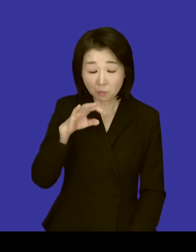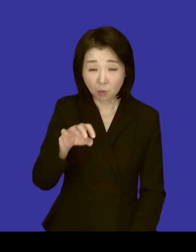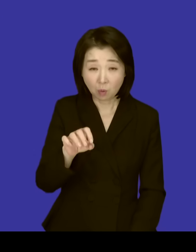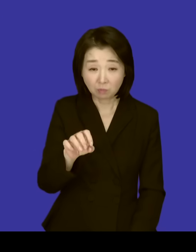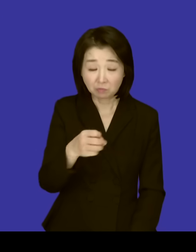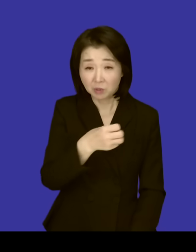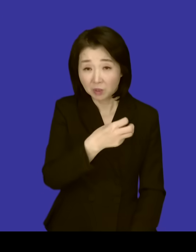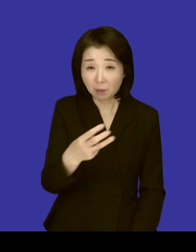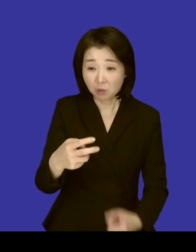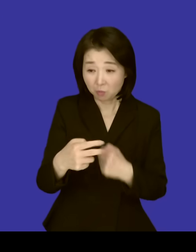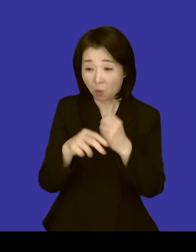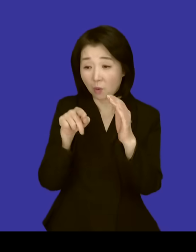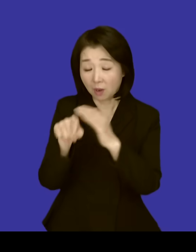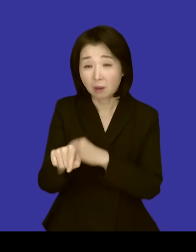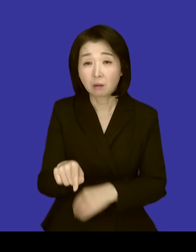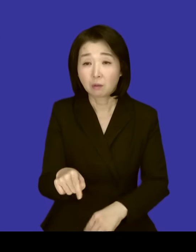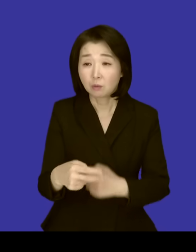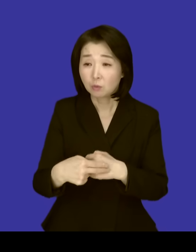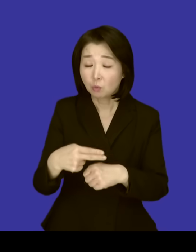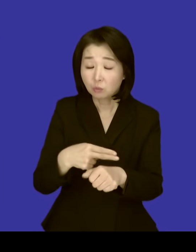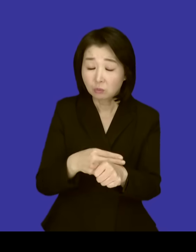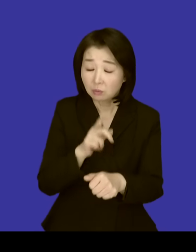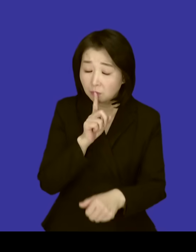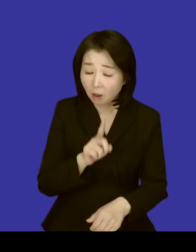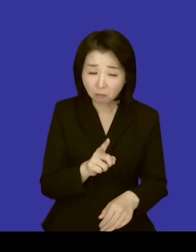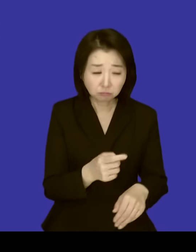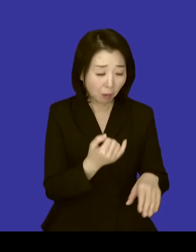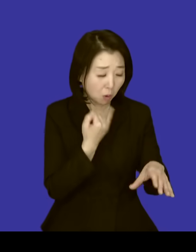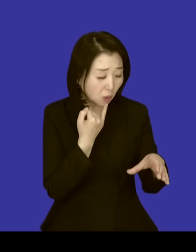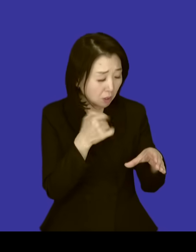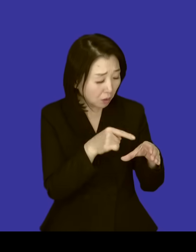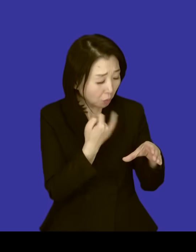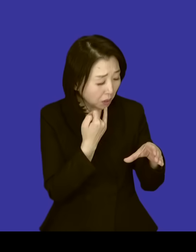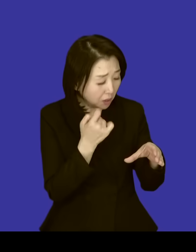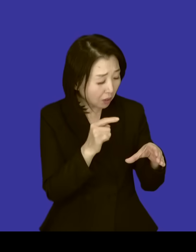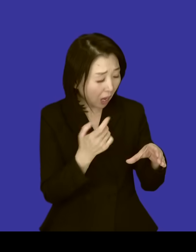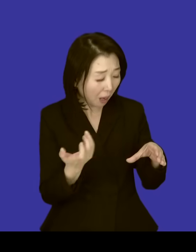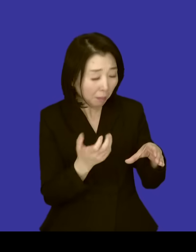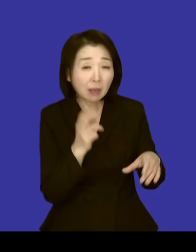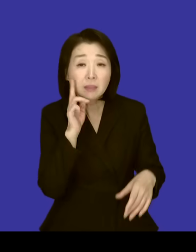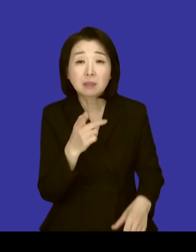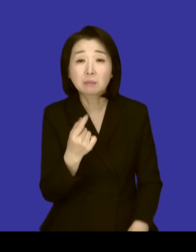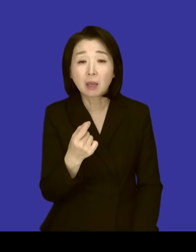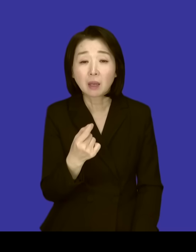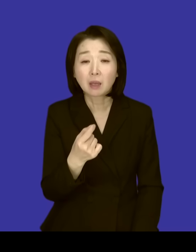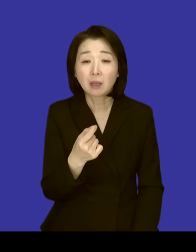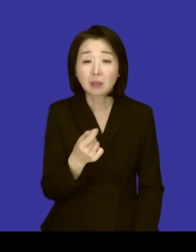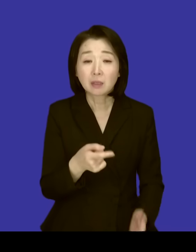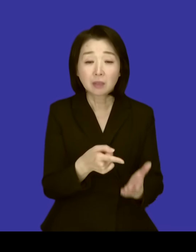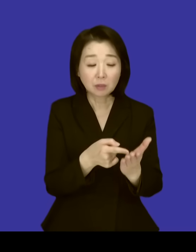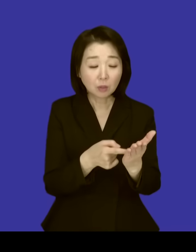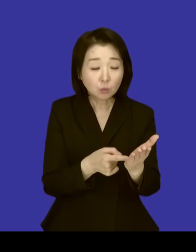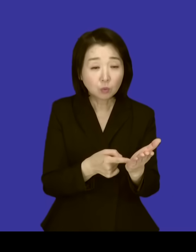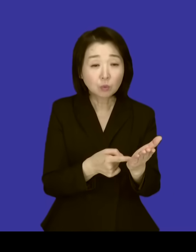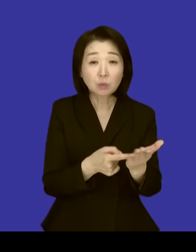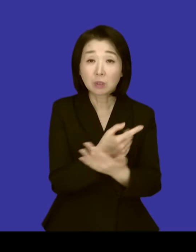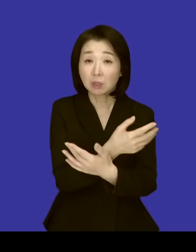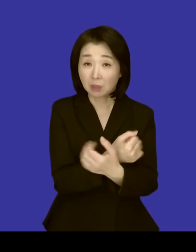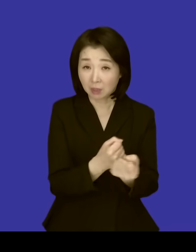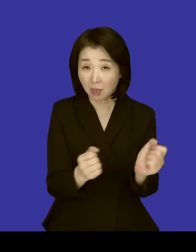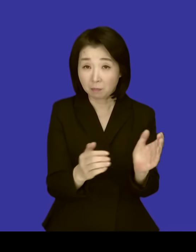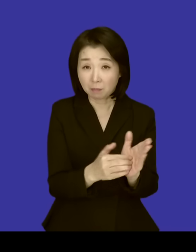처음에 볼 때는 뭐 괜찮을 거라고 그 대신 너무 아파하니까 일단 수술 일자를 잡고